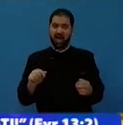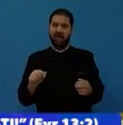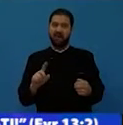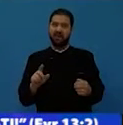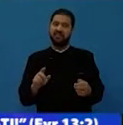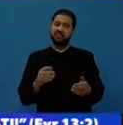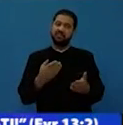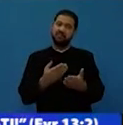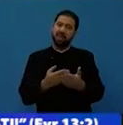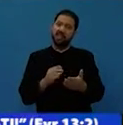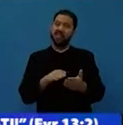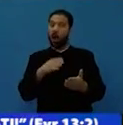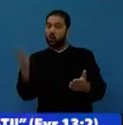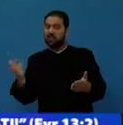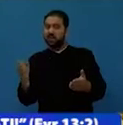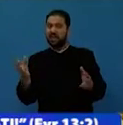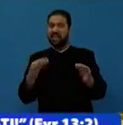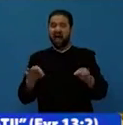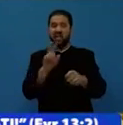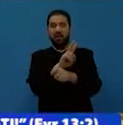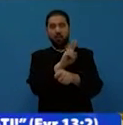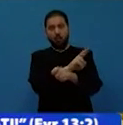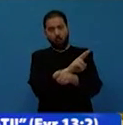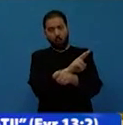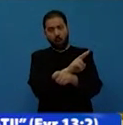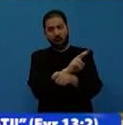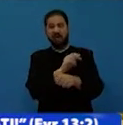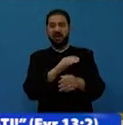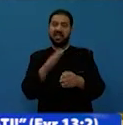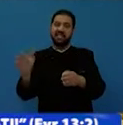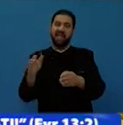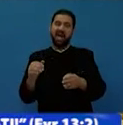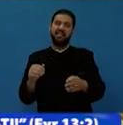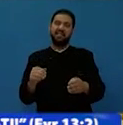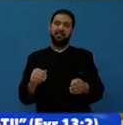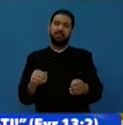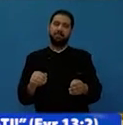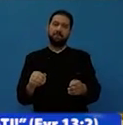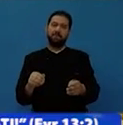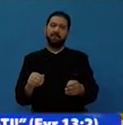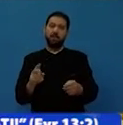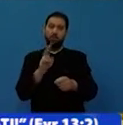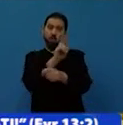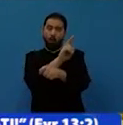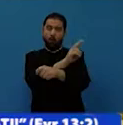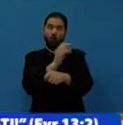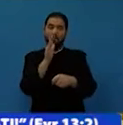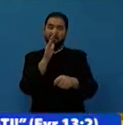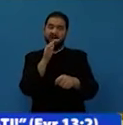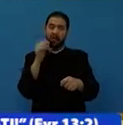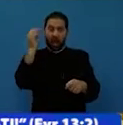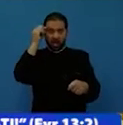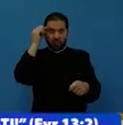de alte popoare aflate, poate în situație similară, poporul evreu a știut să nu fie în